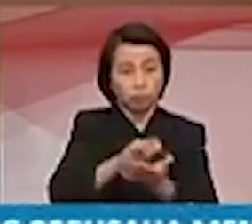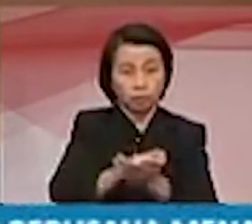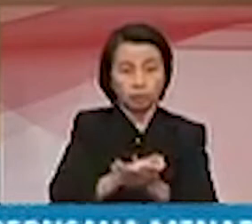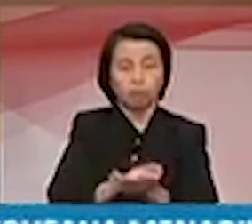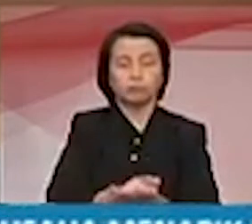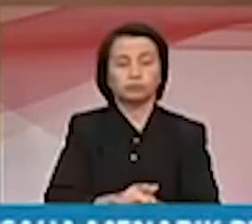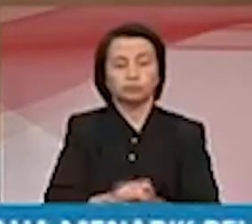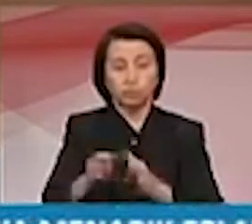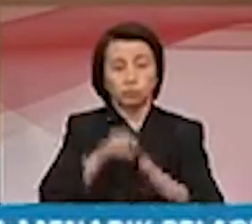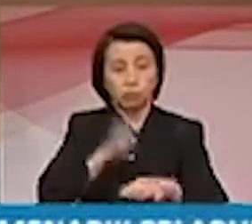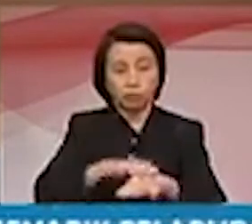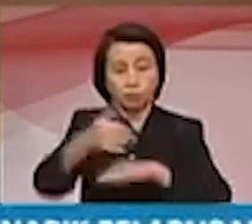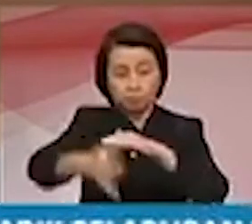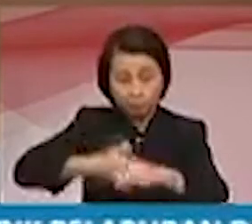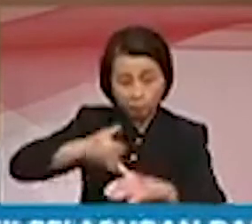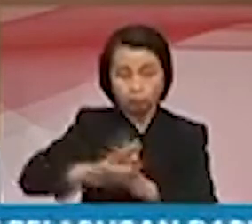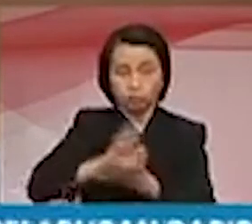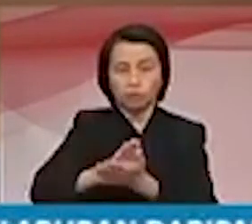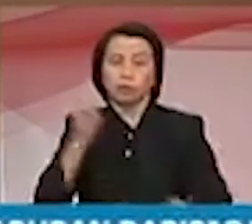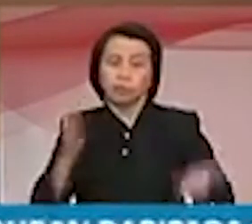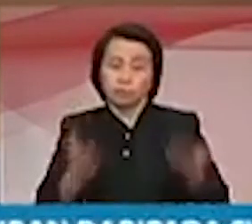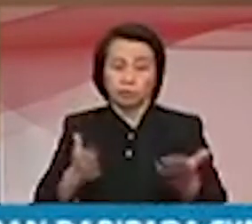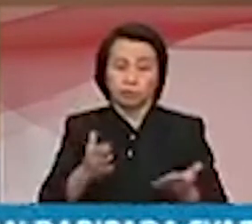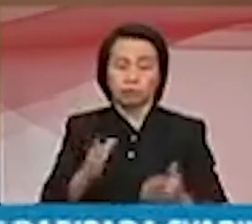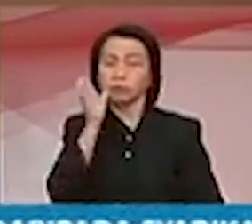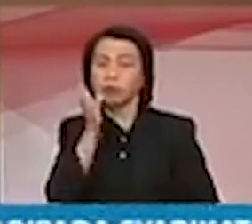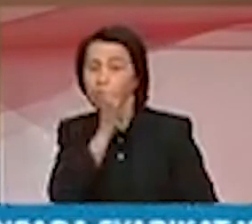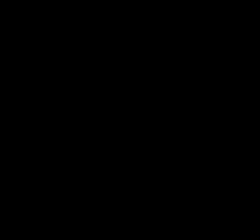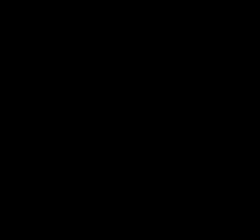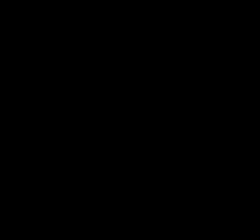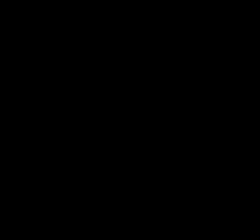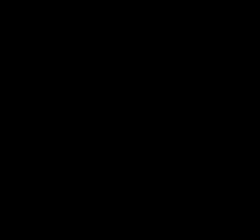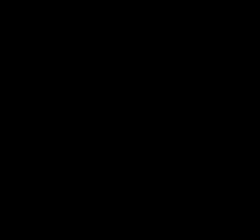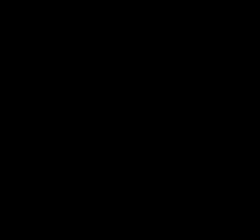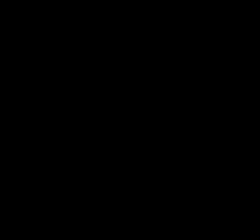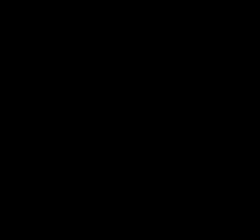bukan saja ketika masuk sekolah tapi mungkin di kantin dan sebagainya.